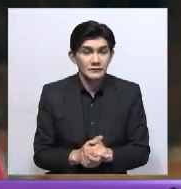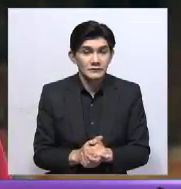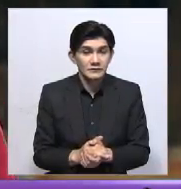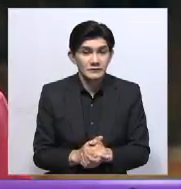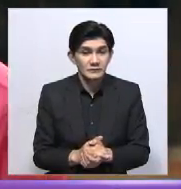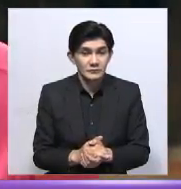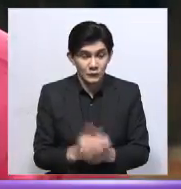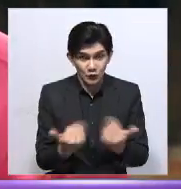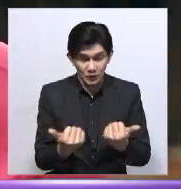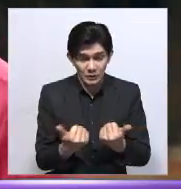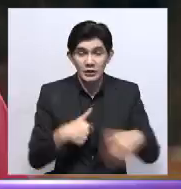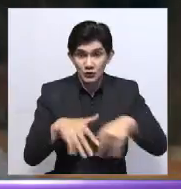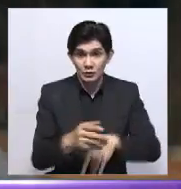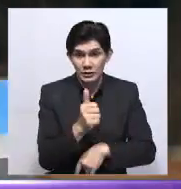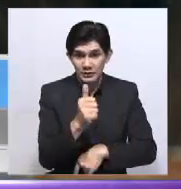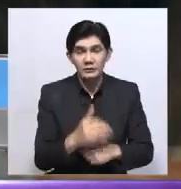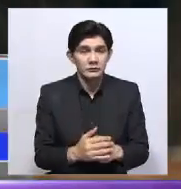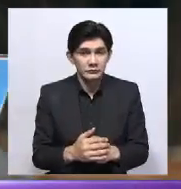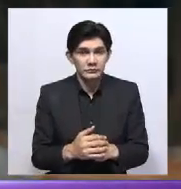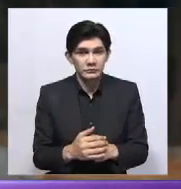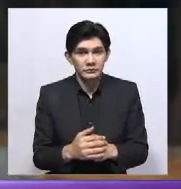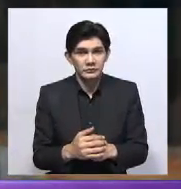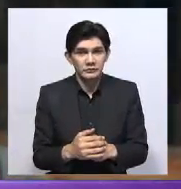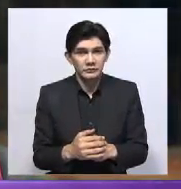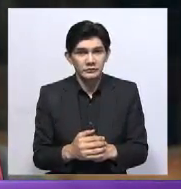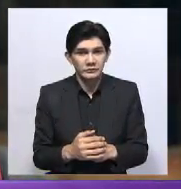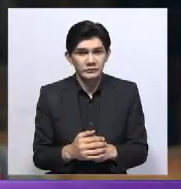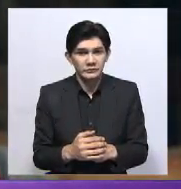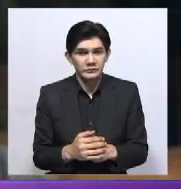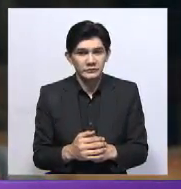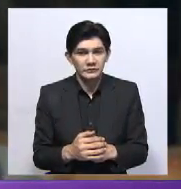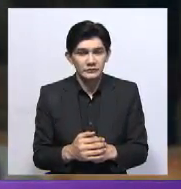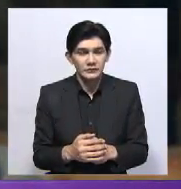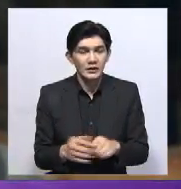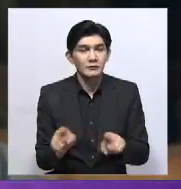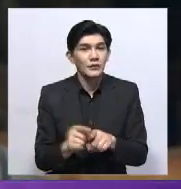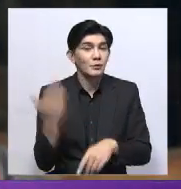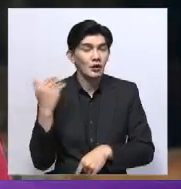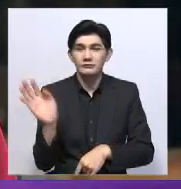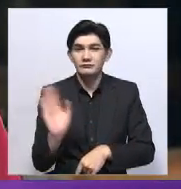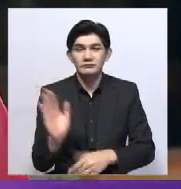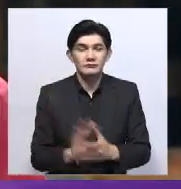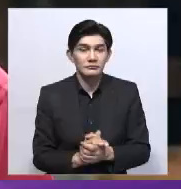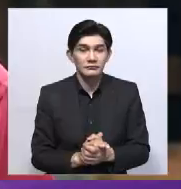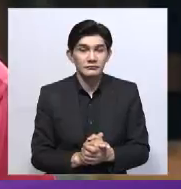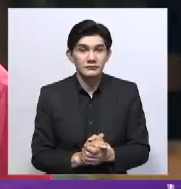ยังไงบ้าง ดีครับดีขึ้นตั้งแต่นั่นมานะครับไม่เหมือนก่อน